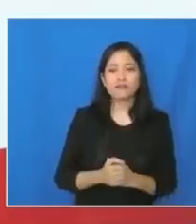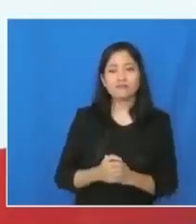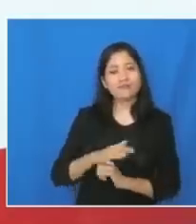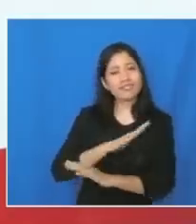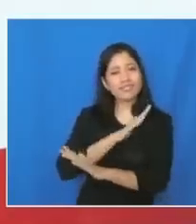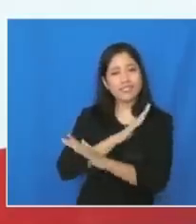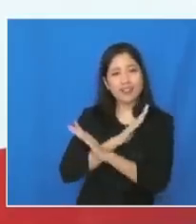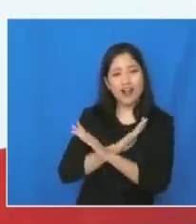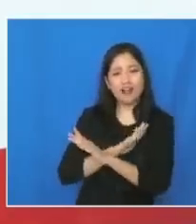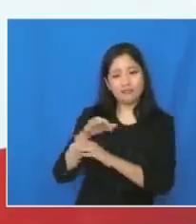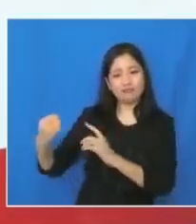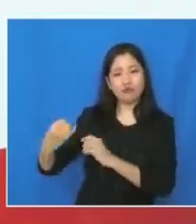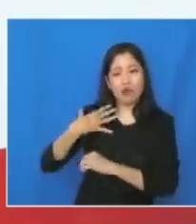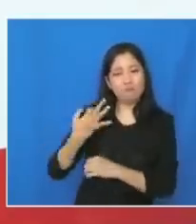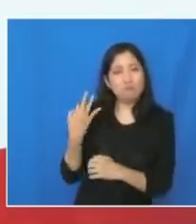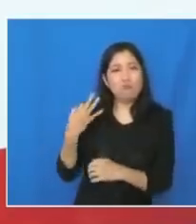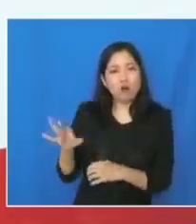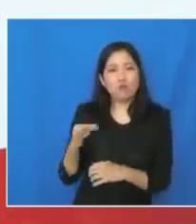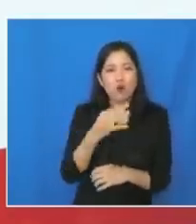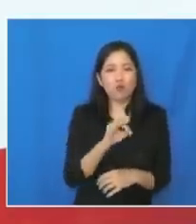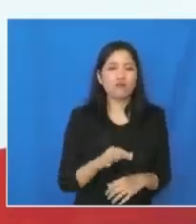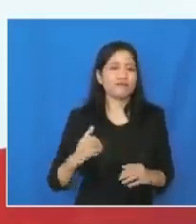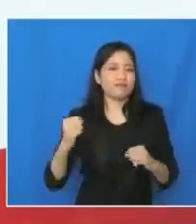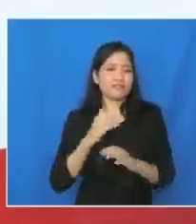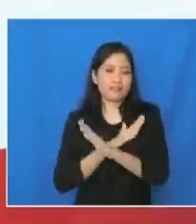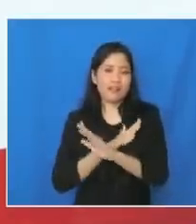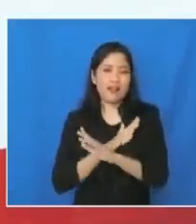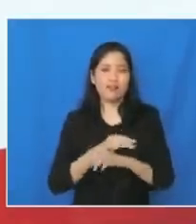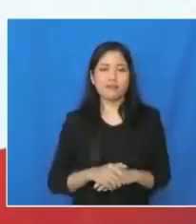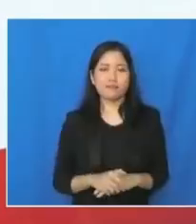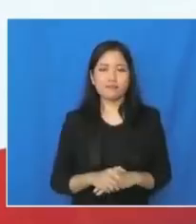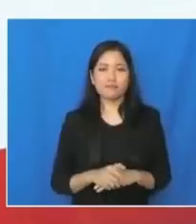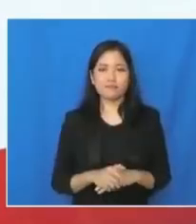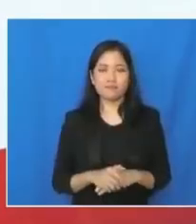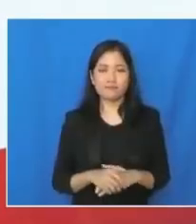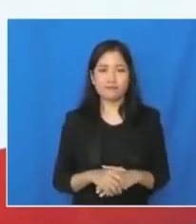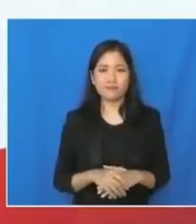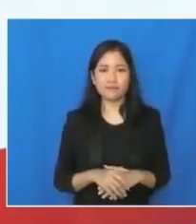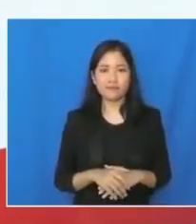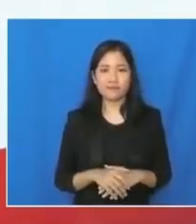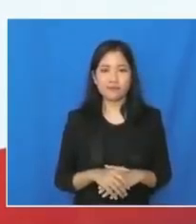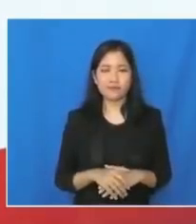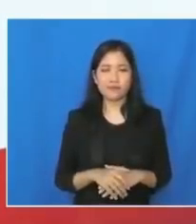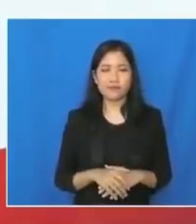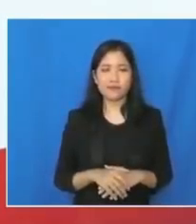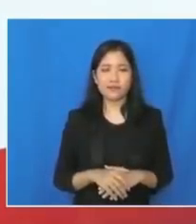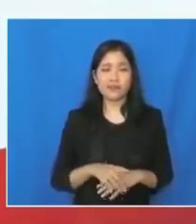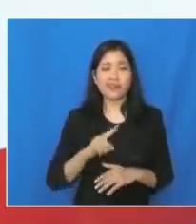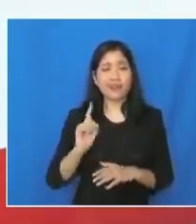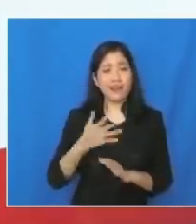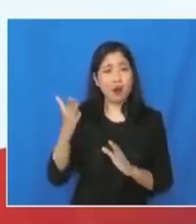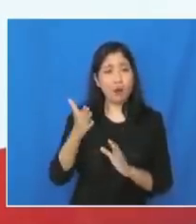terjadinya penularan baru di tengah-tengah masyarakat. Oleh karena itu, maka sejak